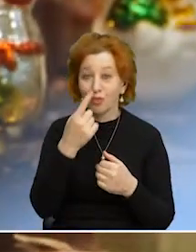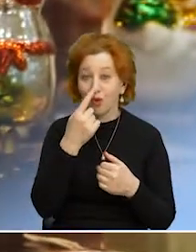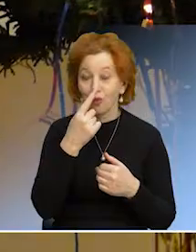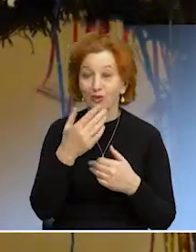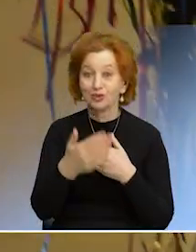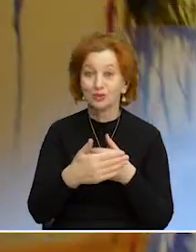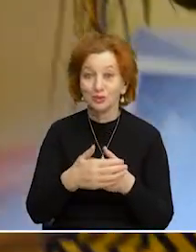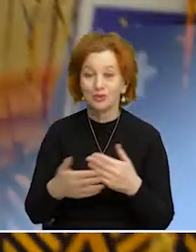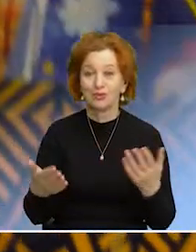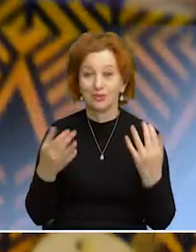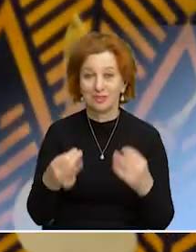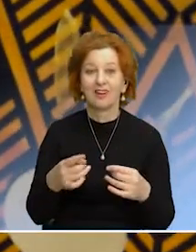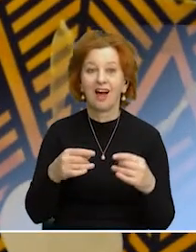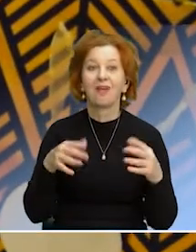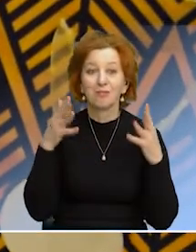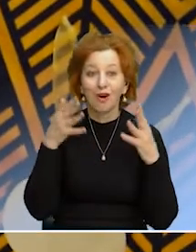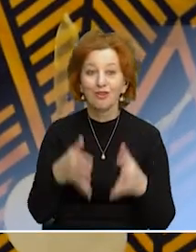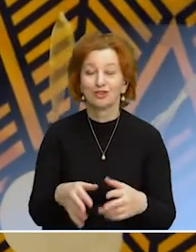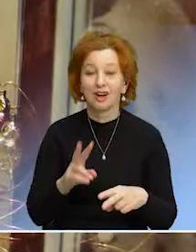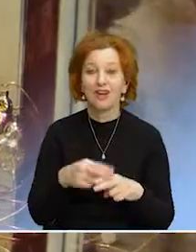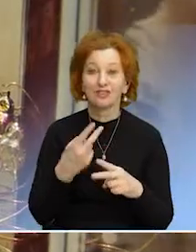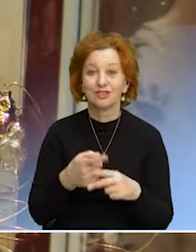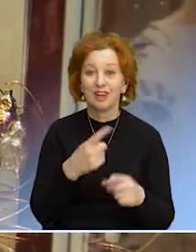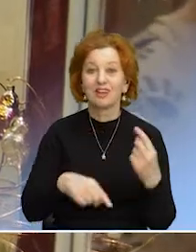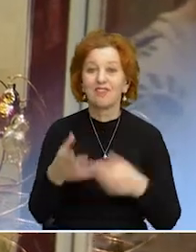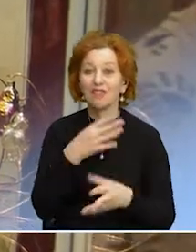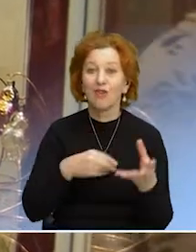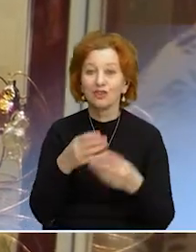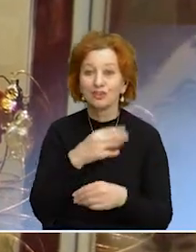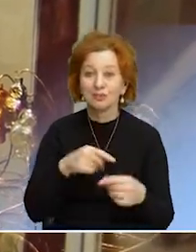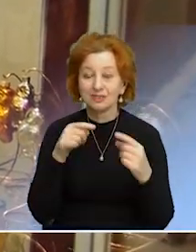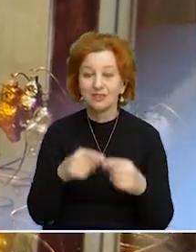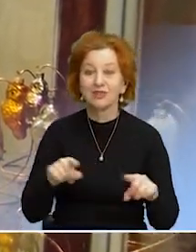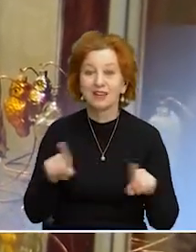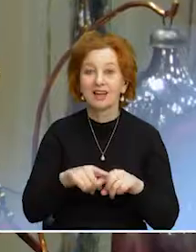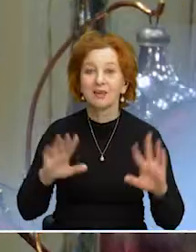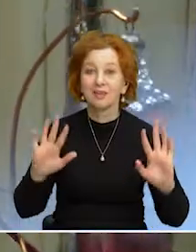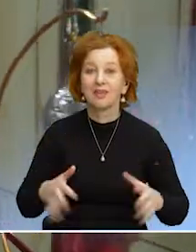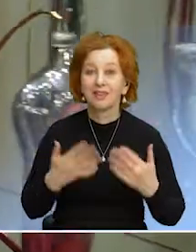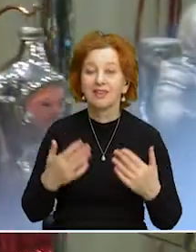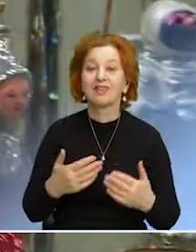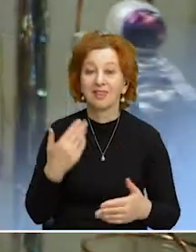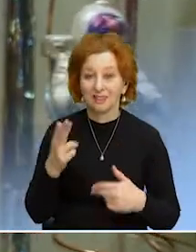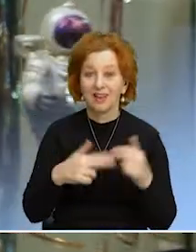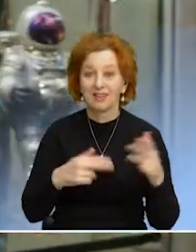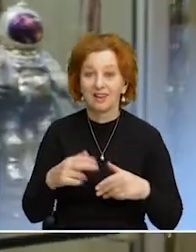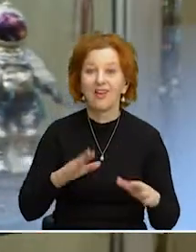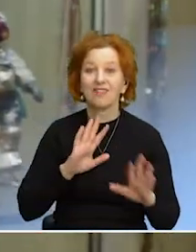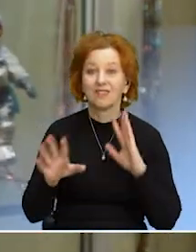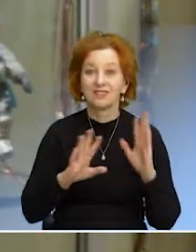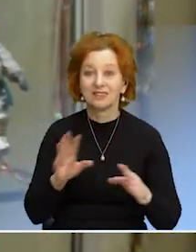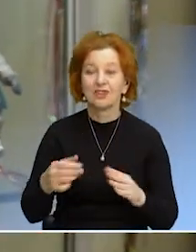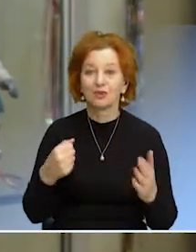словно погружаешься в праздничную атмосферу. А если вы до сих пор не зарядились таким настроением, то вперед! Выставка